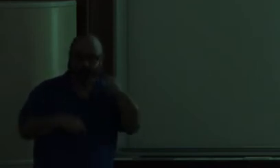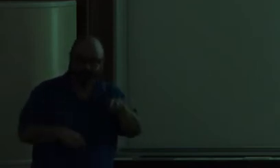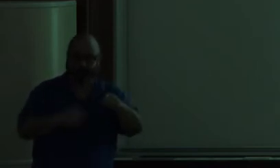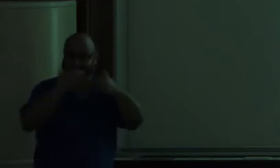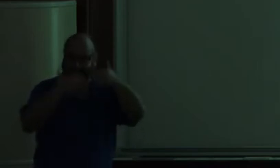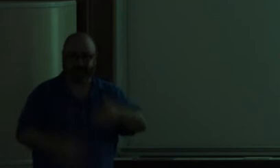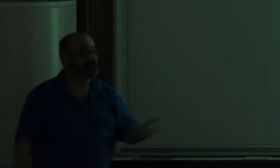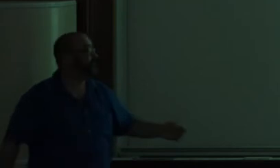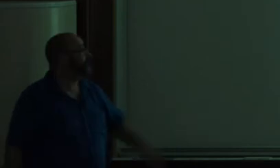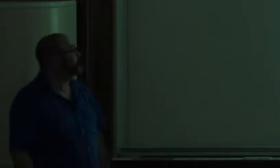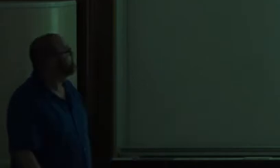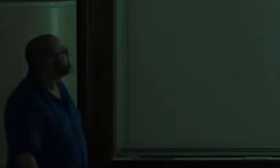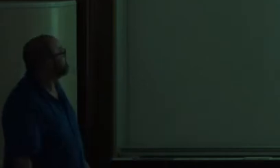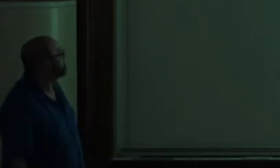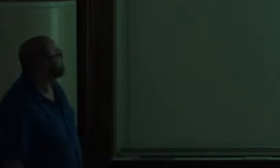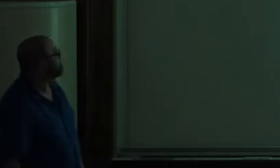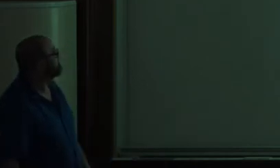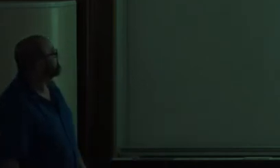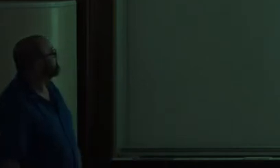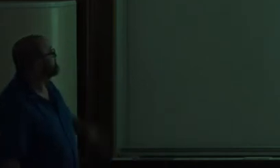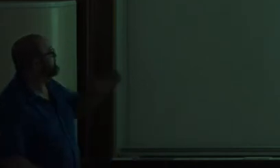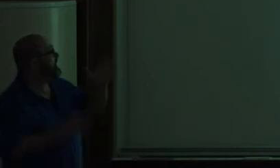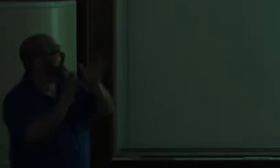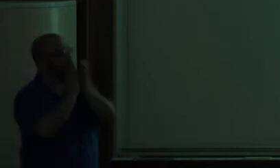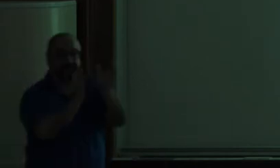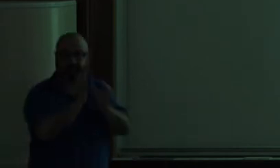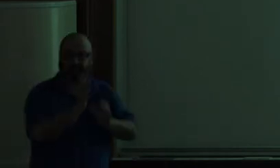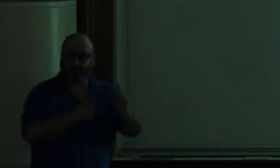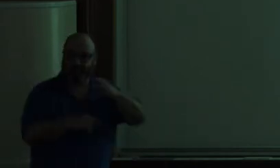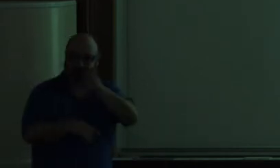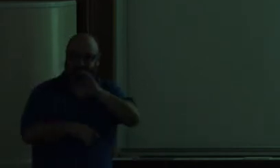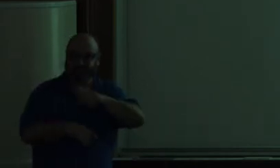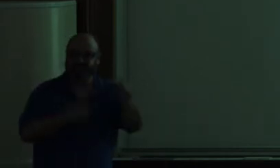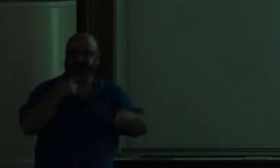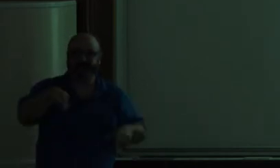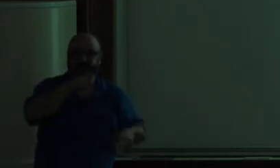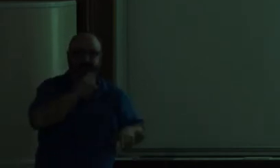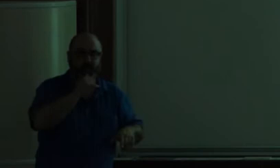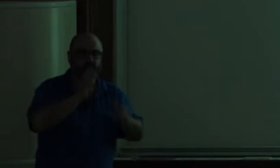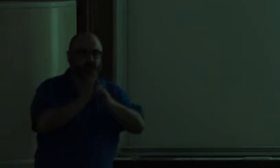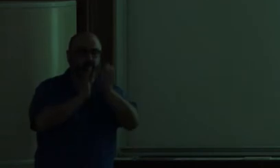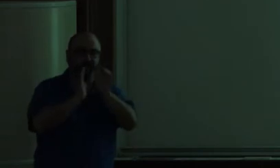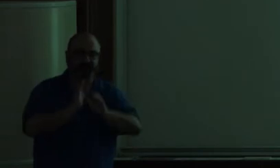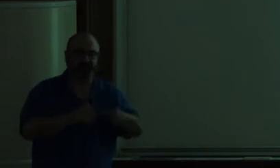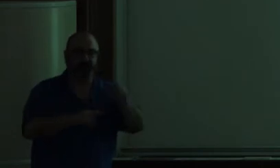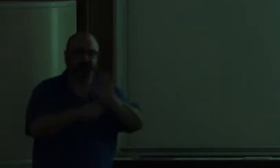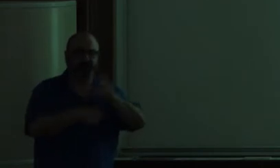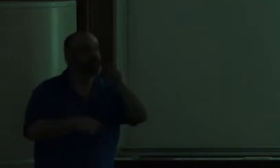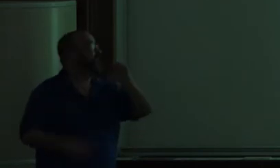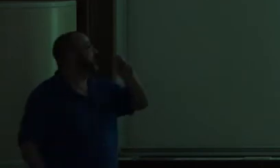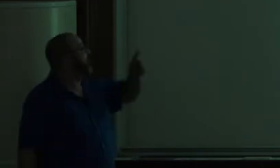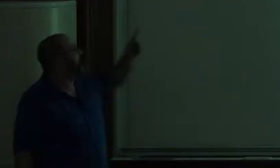etc., etc. Toutes les collections qui sont dedans sont très intéressantes. Je vous reconseille, si jamais vous n'avez pas trop joué avec collections, vous tapez dans DEC,